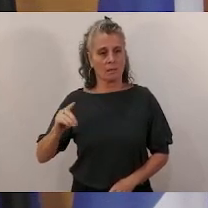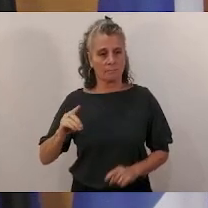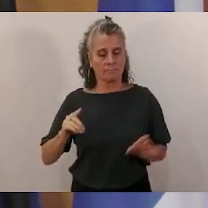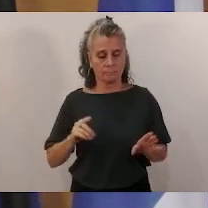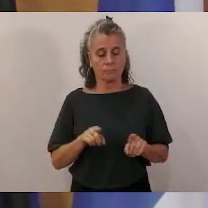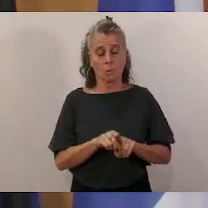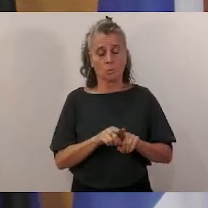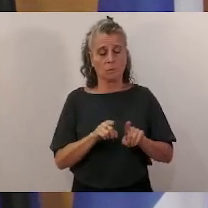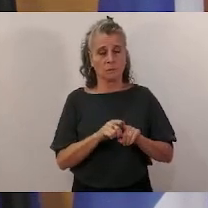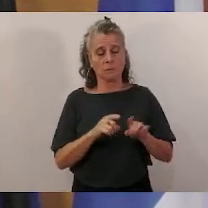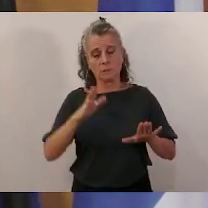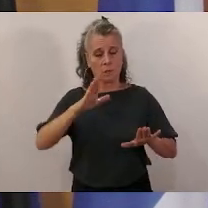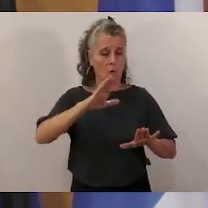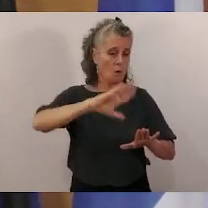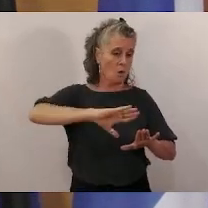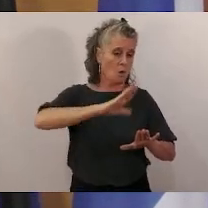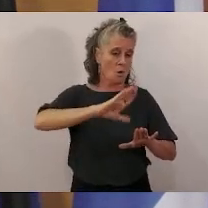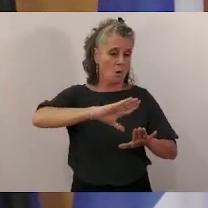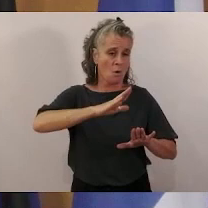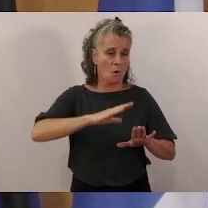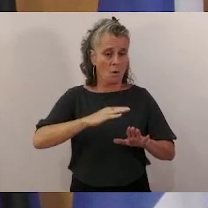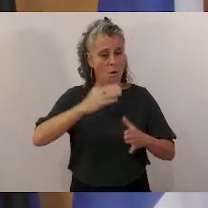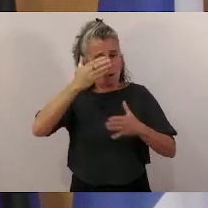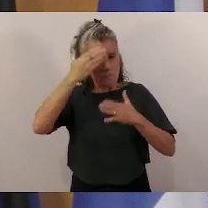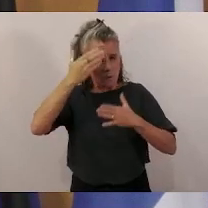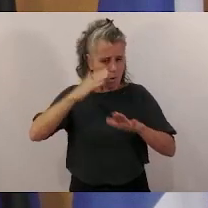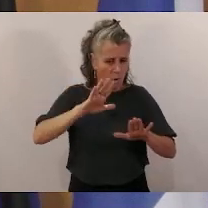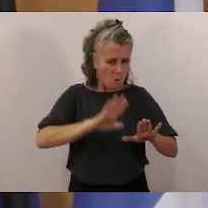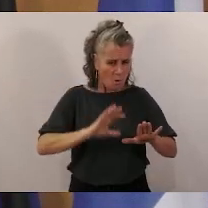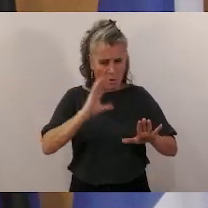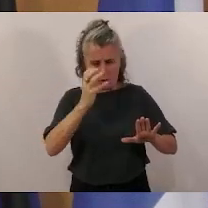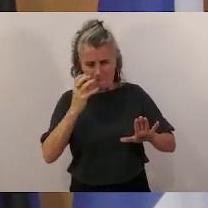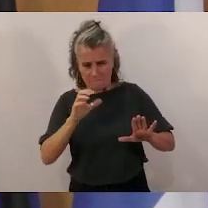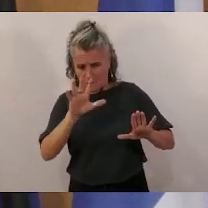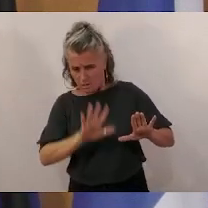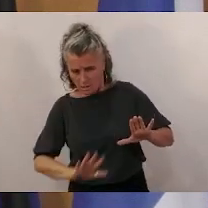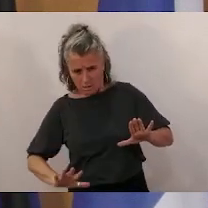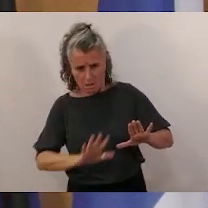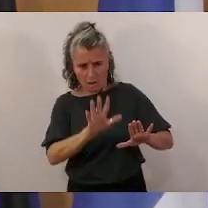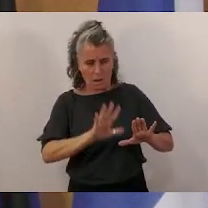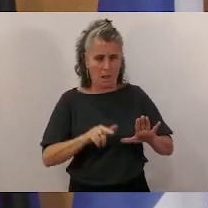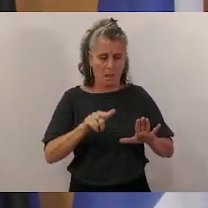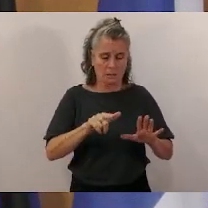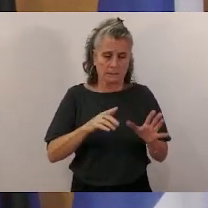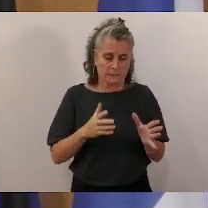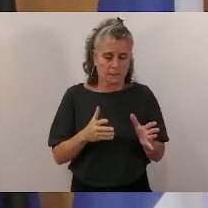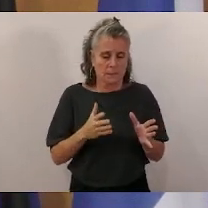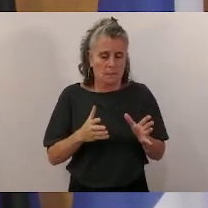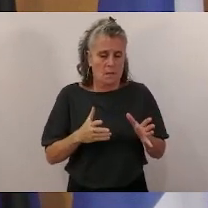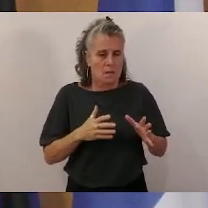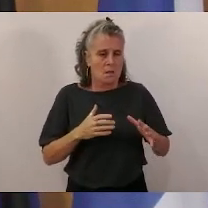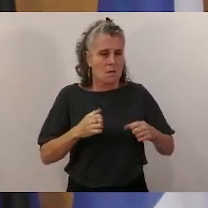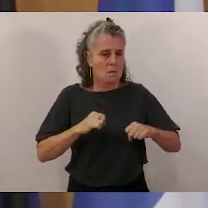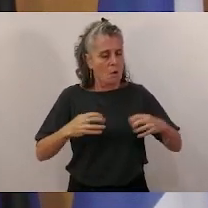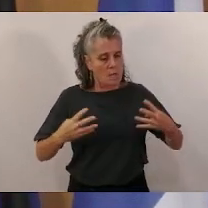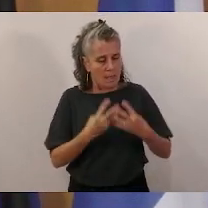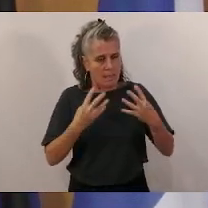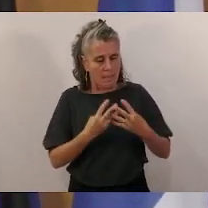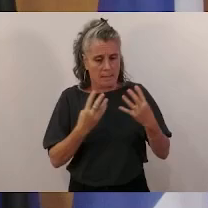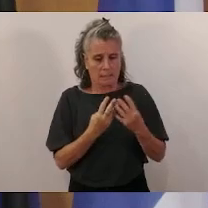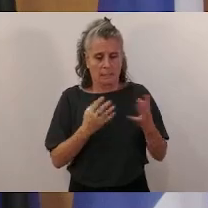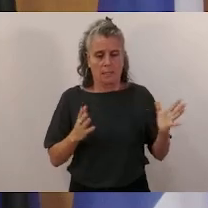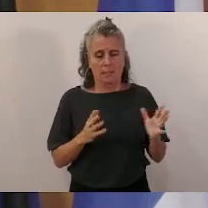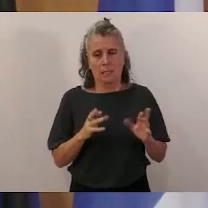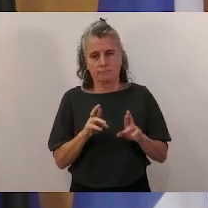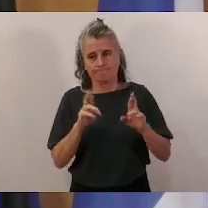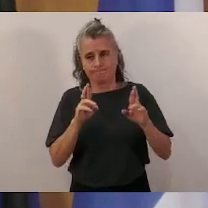Proche-Orient, qu'elles vivent en Israël, dans les territoires palestiniens ou au Liban, et pour souhaiter que l'on préserve la paix civile dans notre pays et